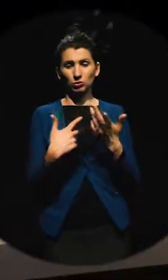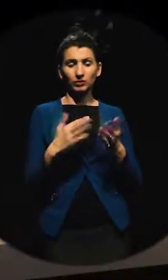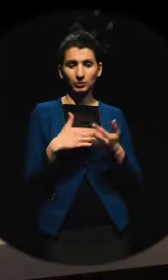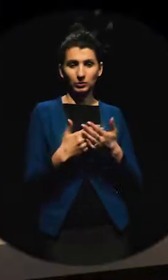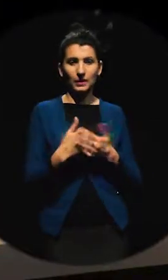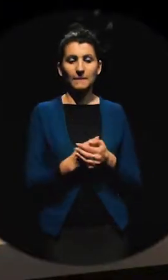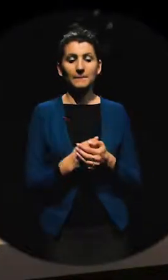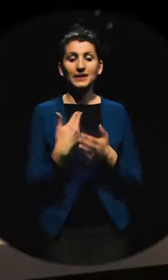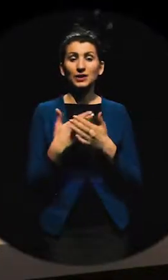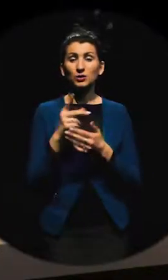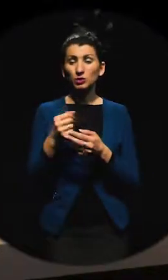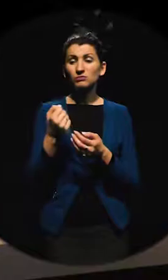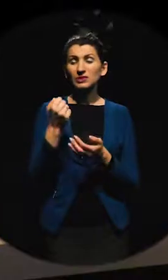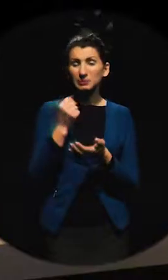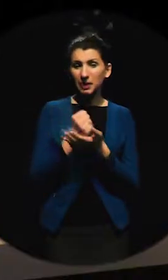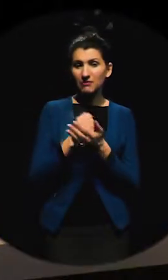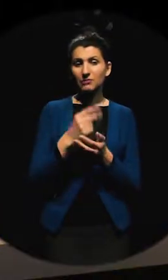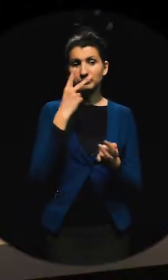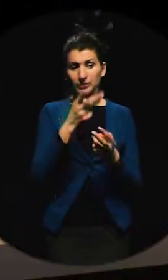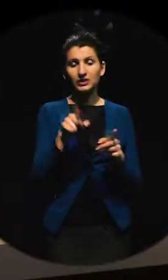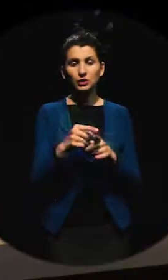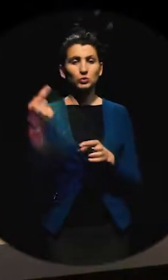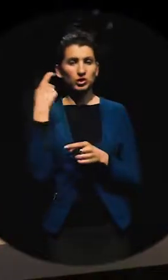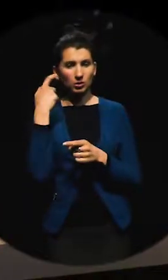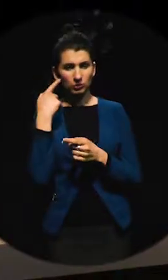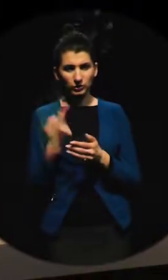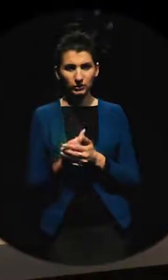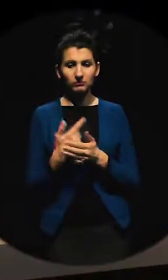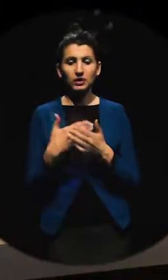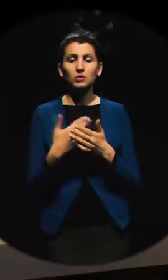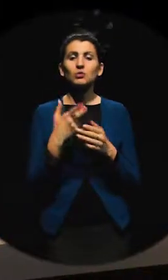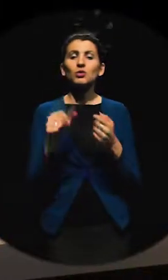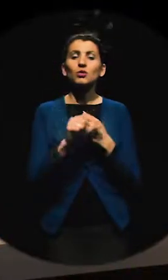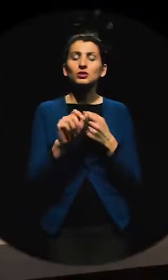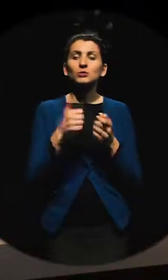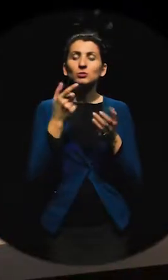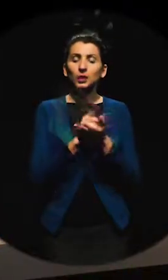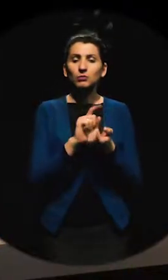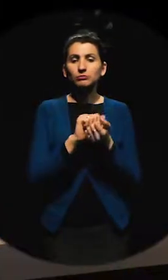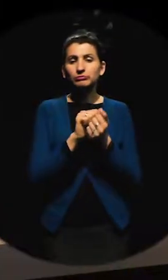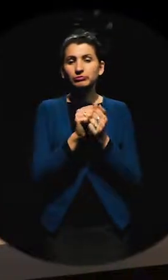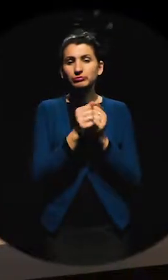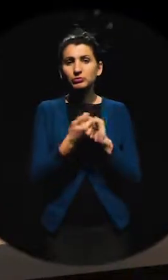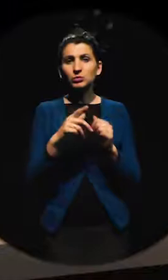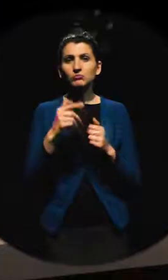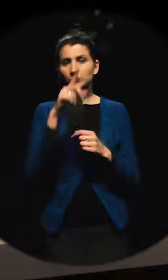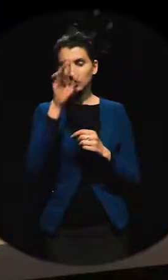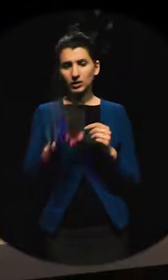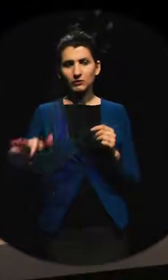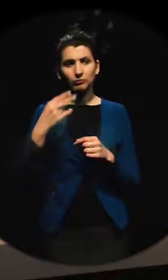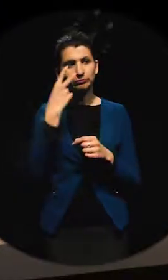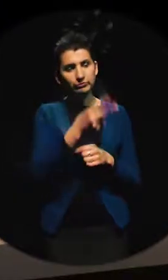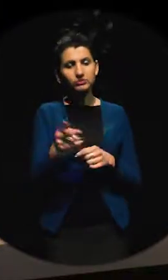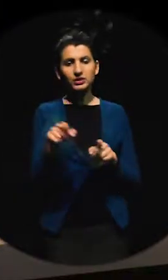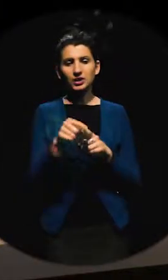sensie ta kwestia i spojrzenia, ale też słyszalności, prawda? Bo to chodzi i o przedefiniowanie tego pola